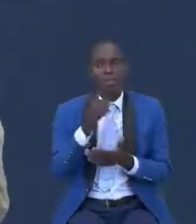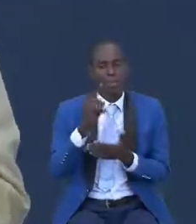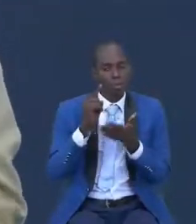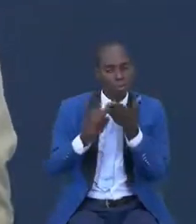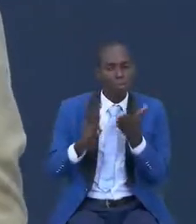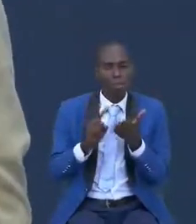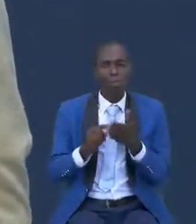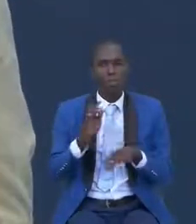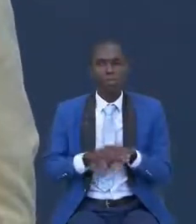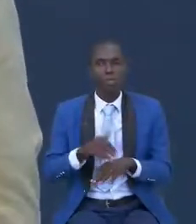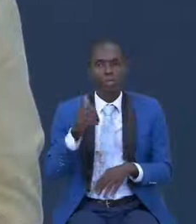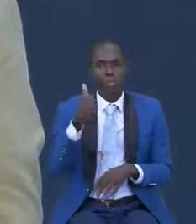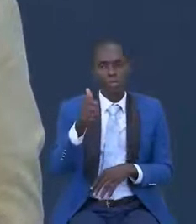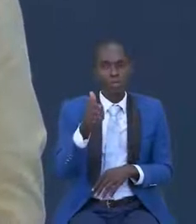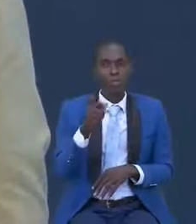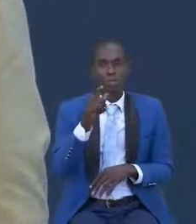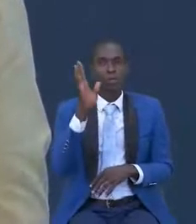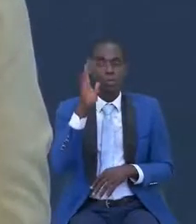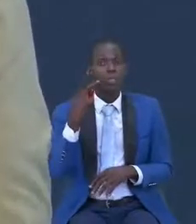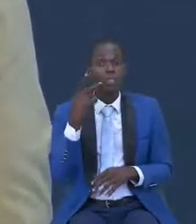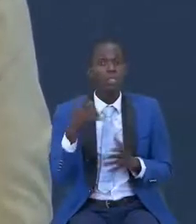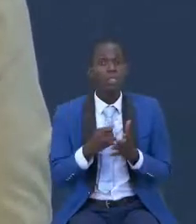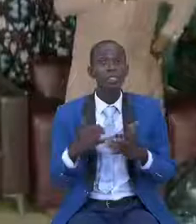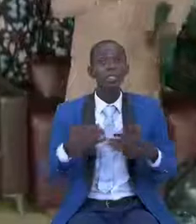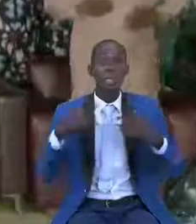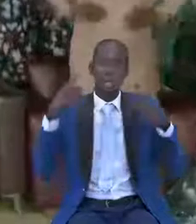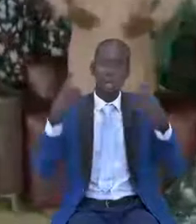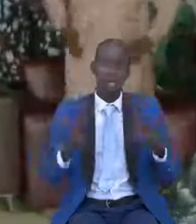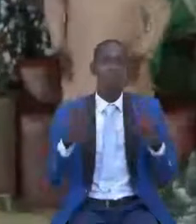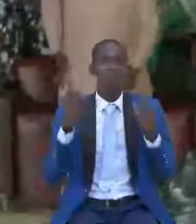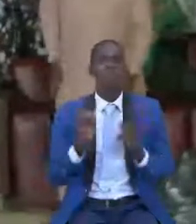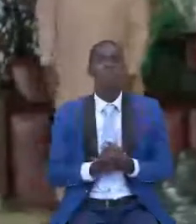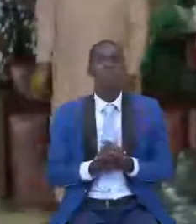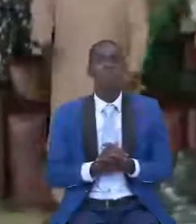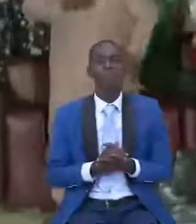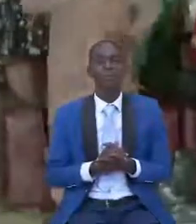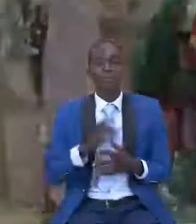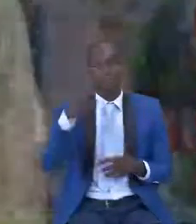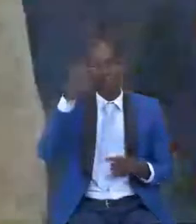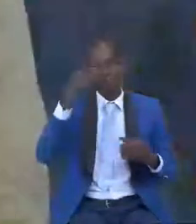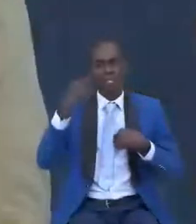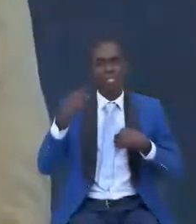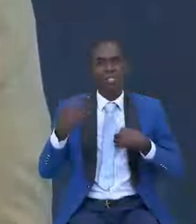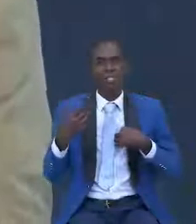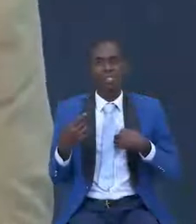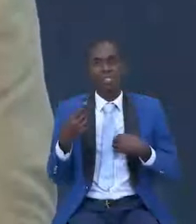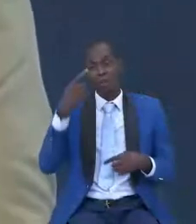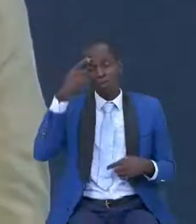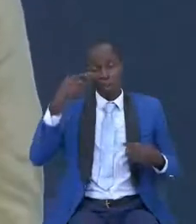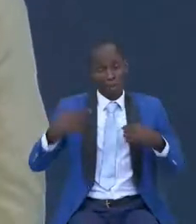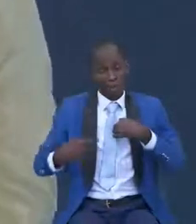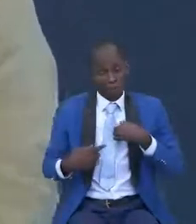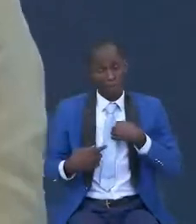Et comme nous dirons le dernier Amen, tu vas t'examiner, tu verras que c'est fait.